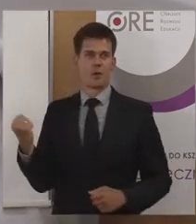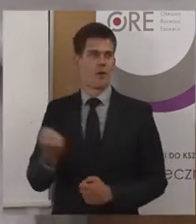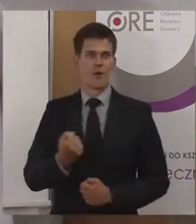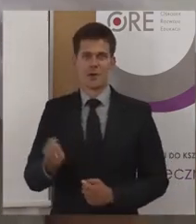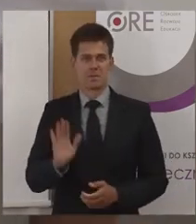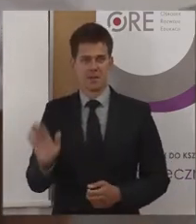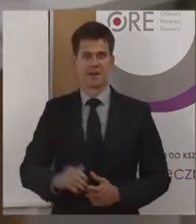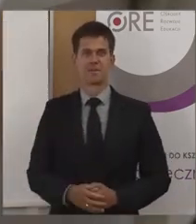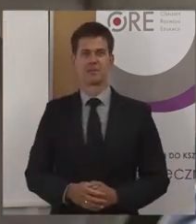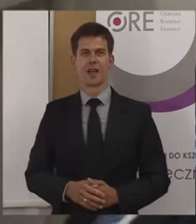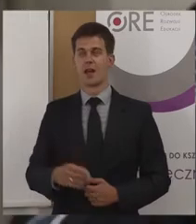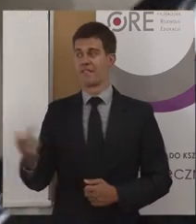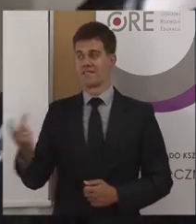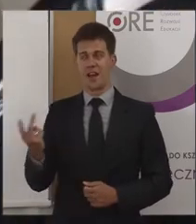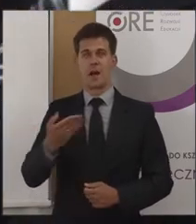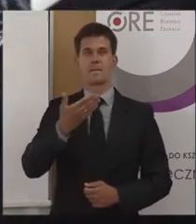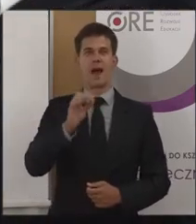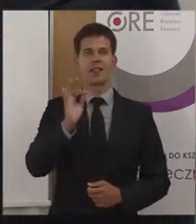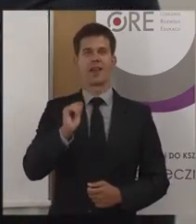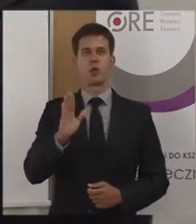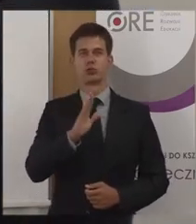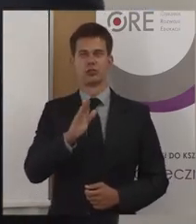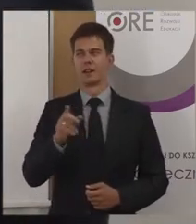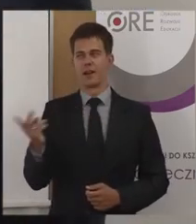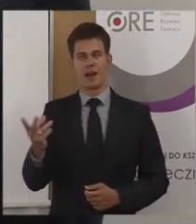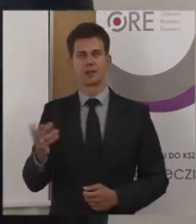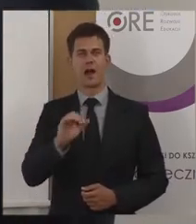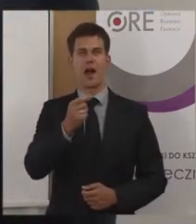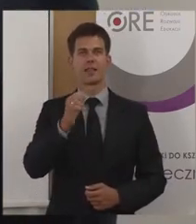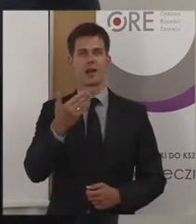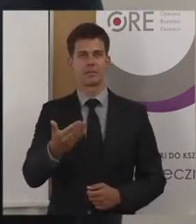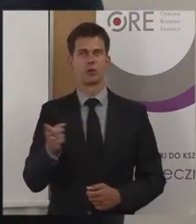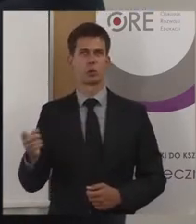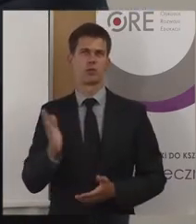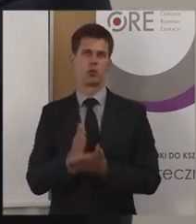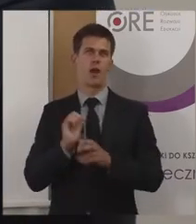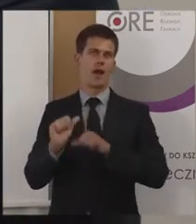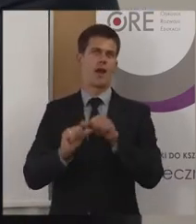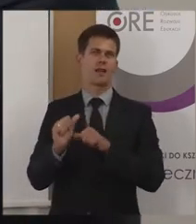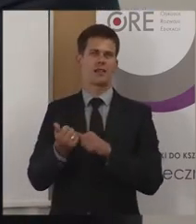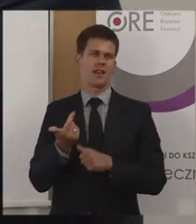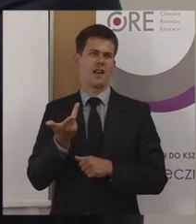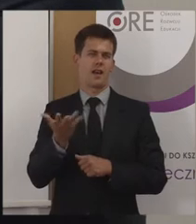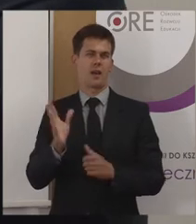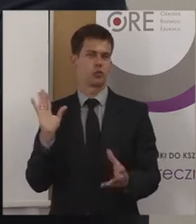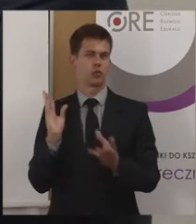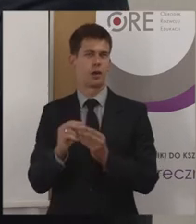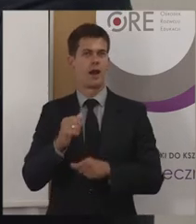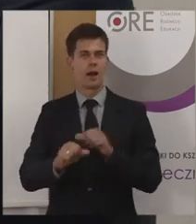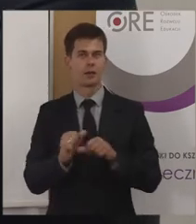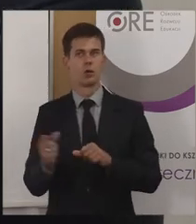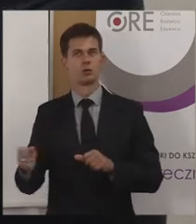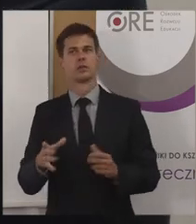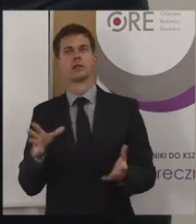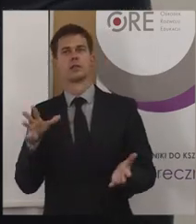z Mateuszem zajmujemy się dostępnością od paru lat, no tak jak wszyscy, którzy się zajmują, no to jest